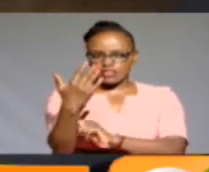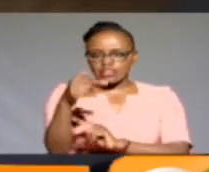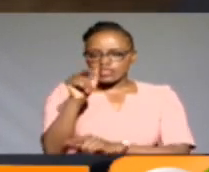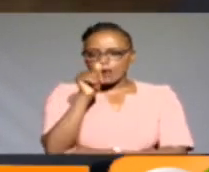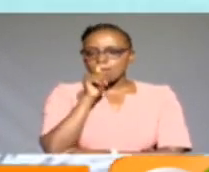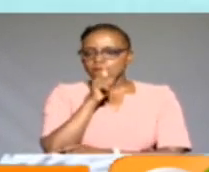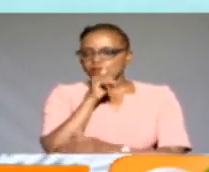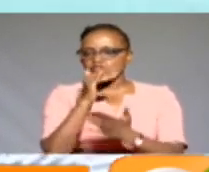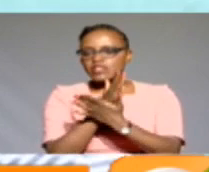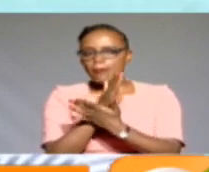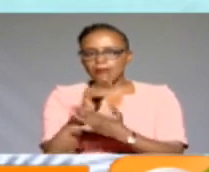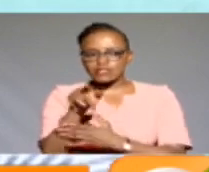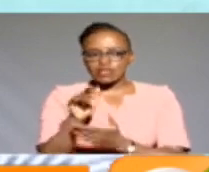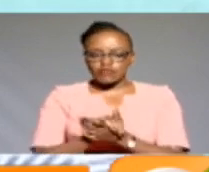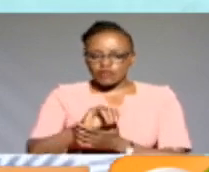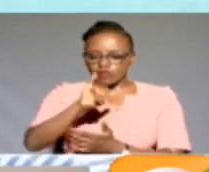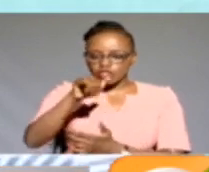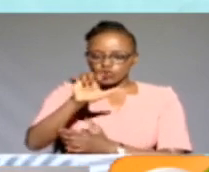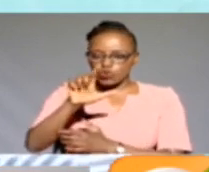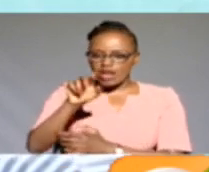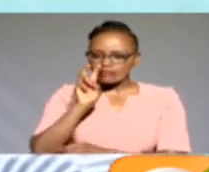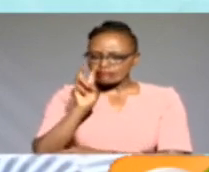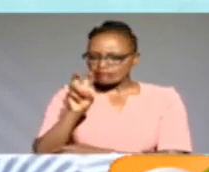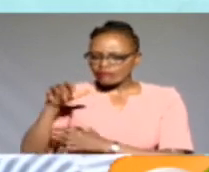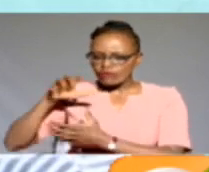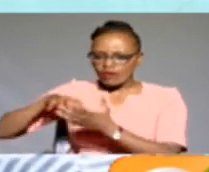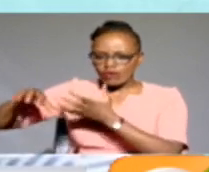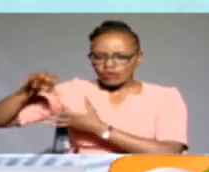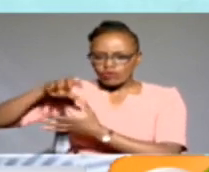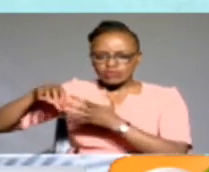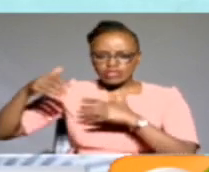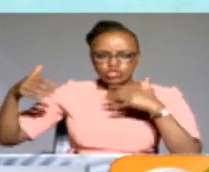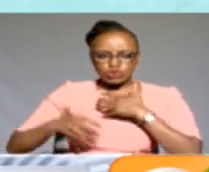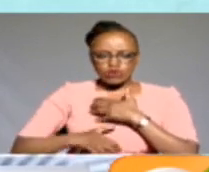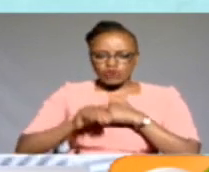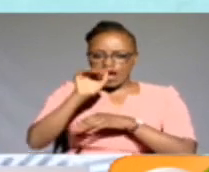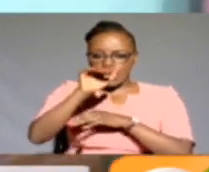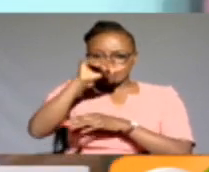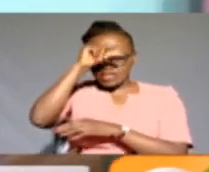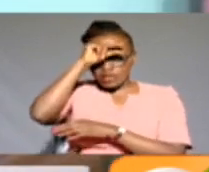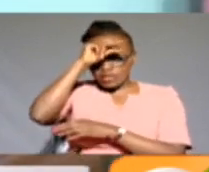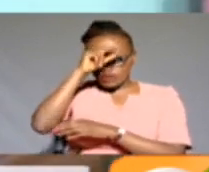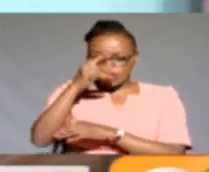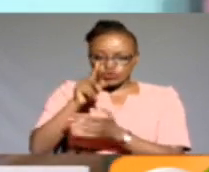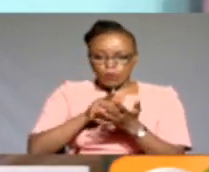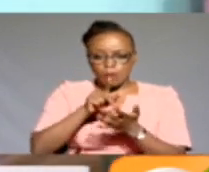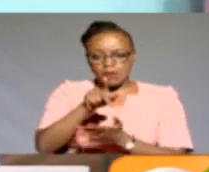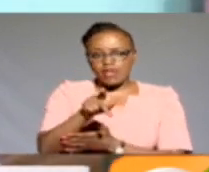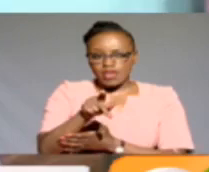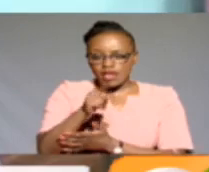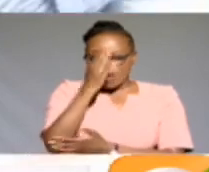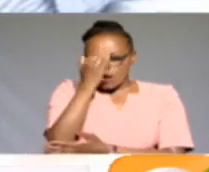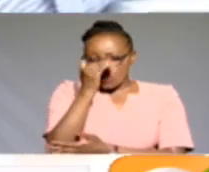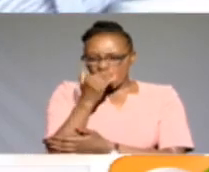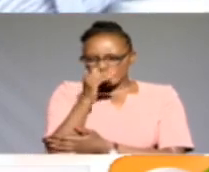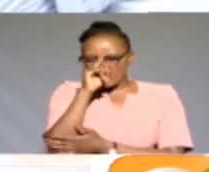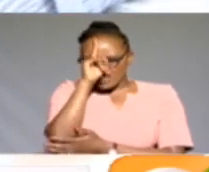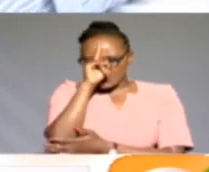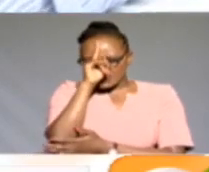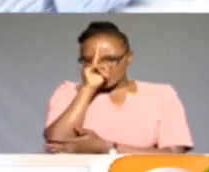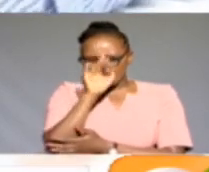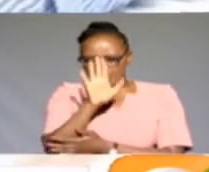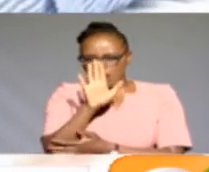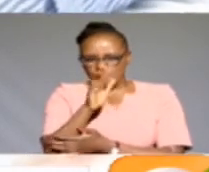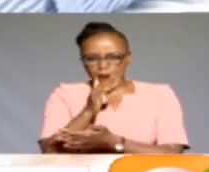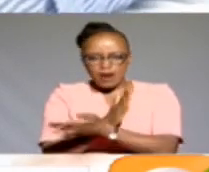zake za siri. Julius, looking devastated and dejected, is now calling on the government to compensate him due to the severity of his